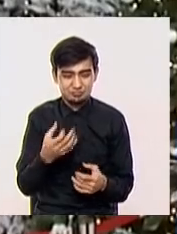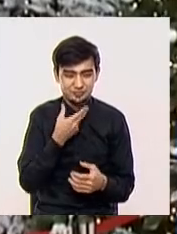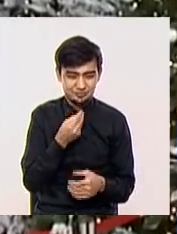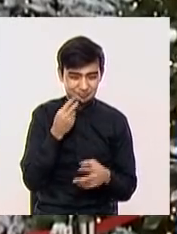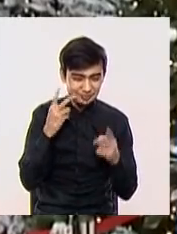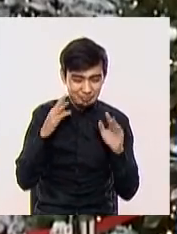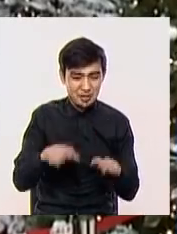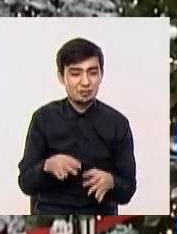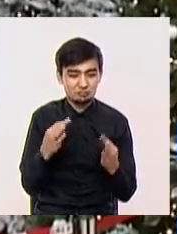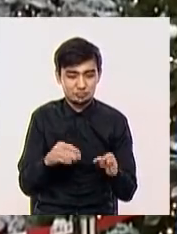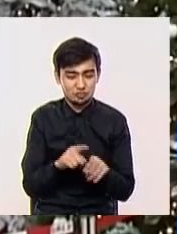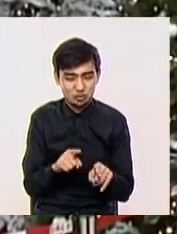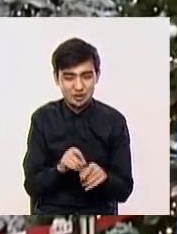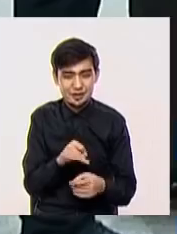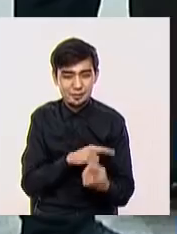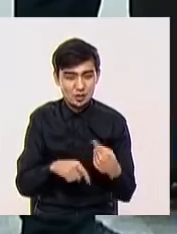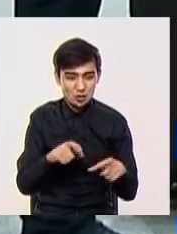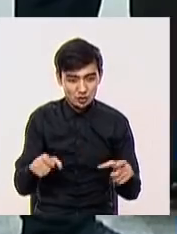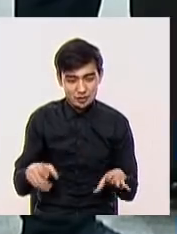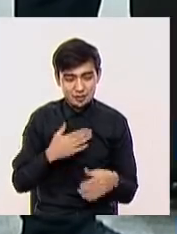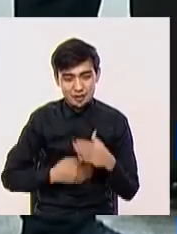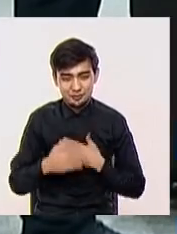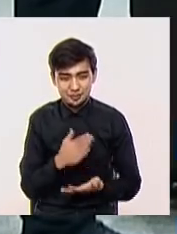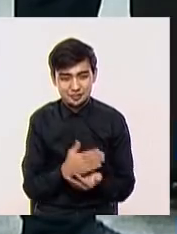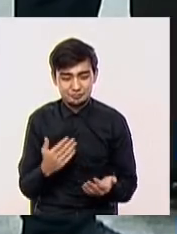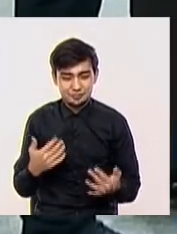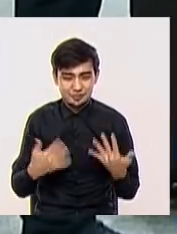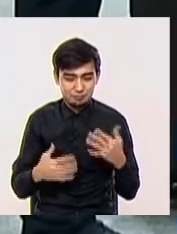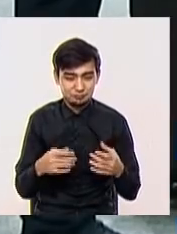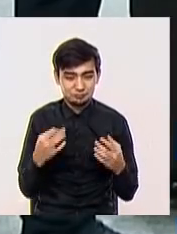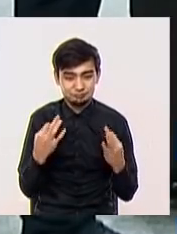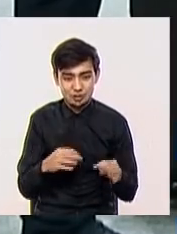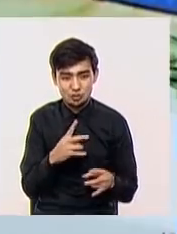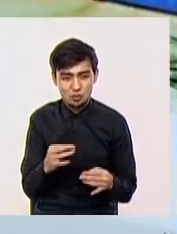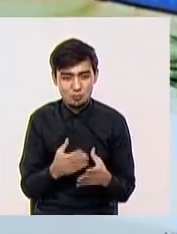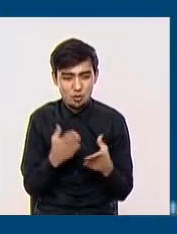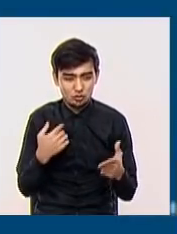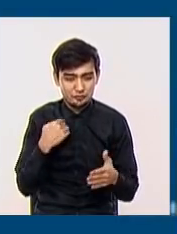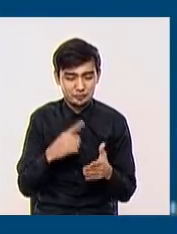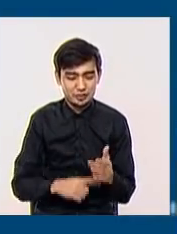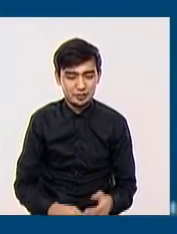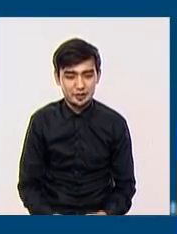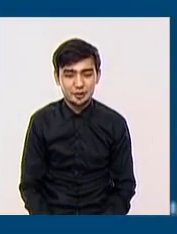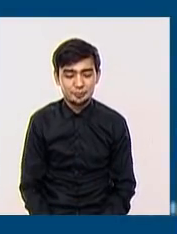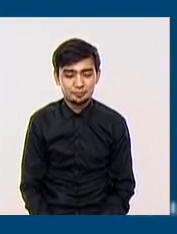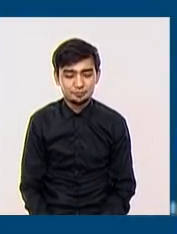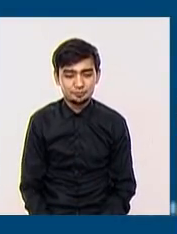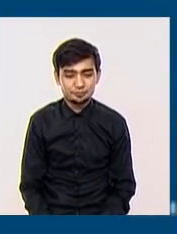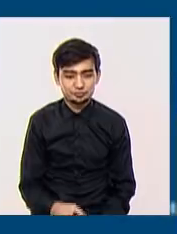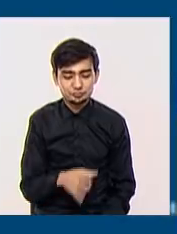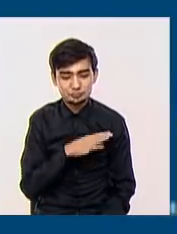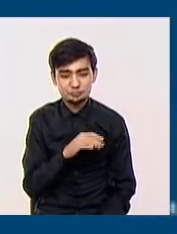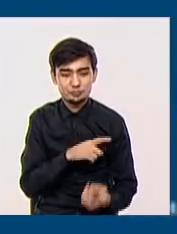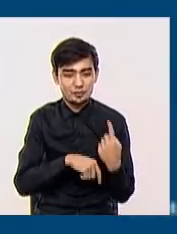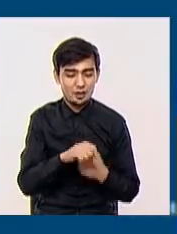учреждения. Предприниматели, в свою очередь, рады послаблениям, но рассчитывали на большее. Предлагалось бизнесом и